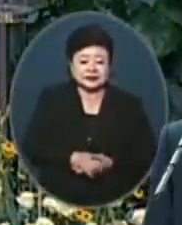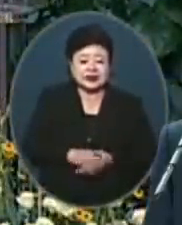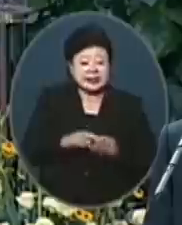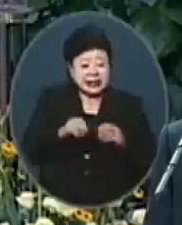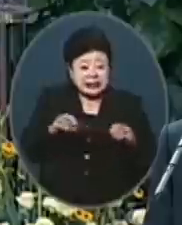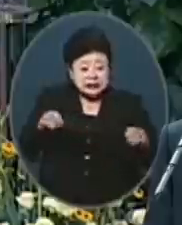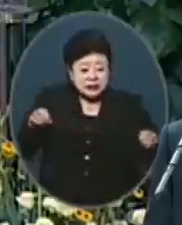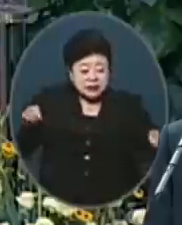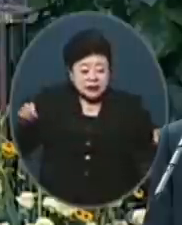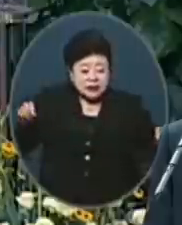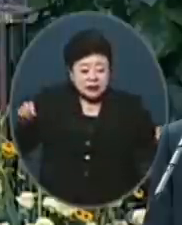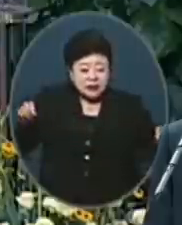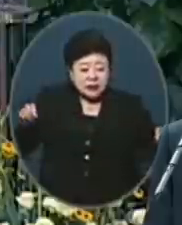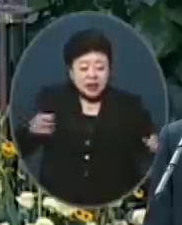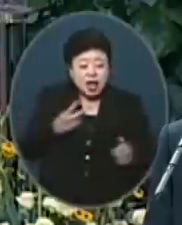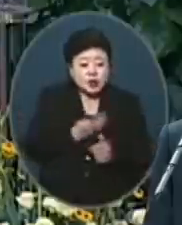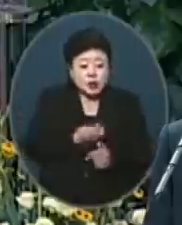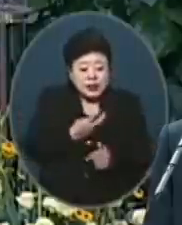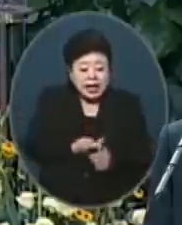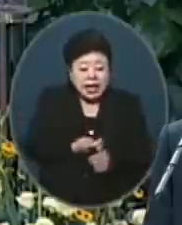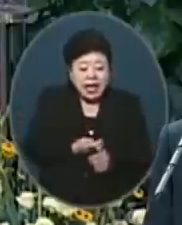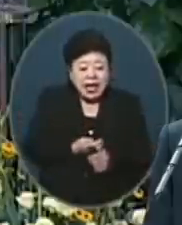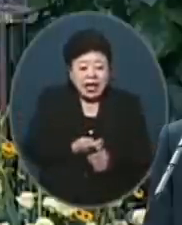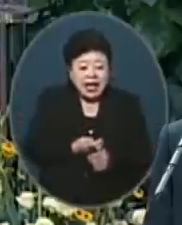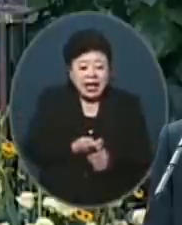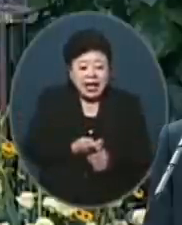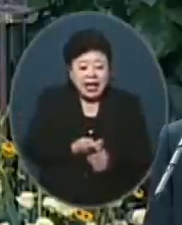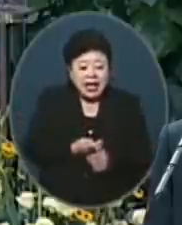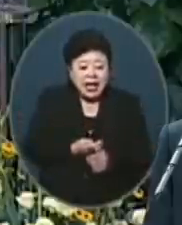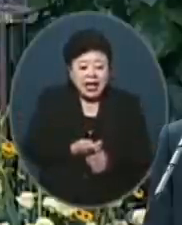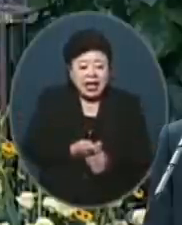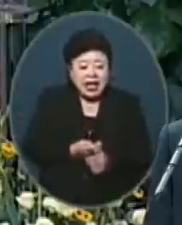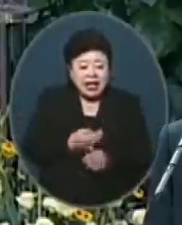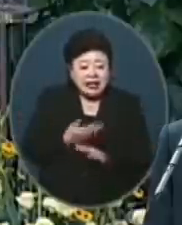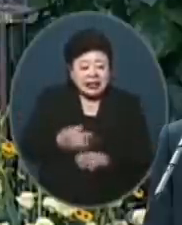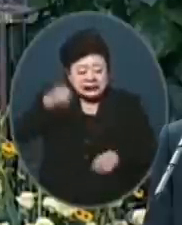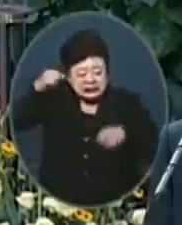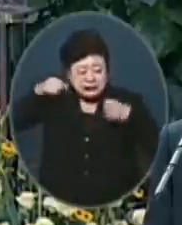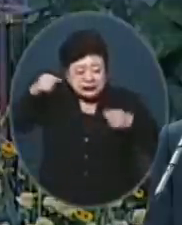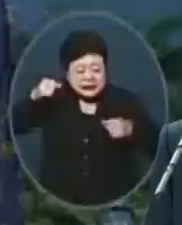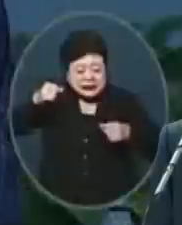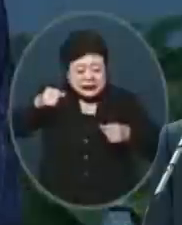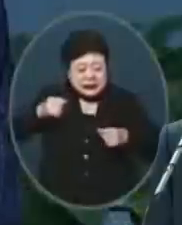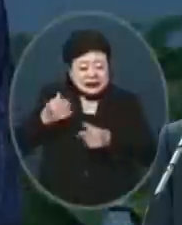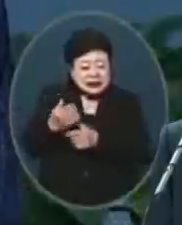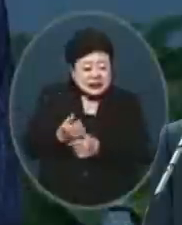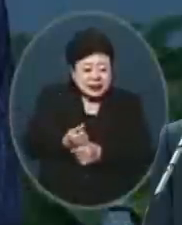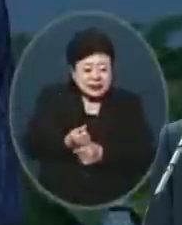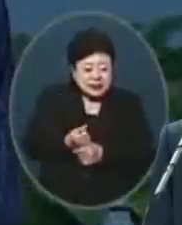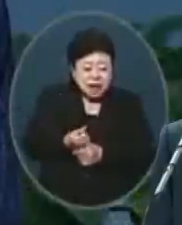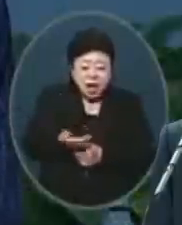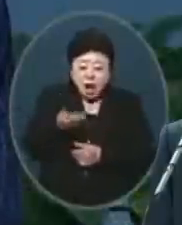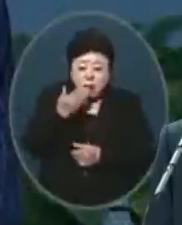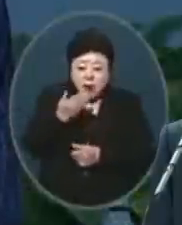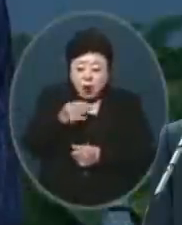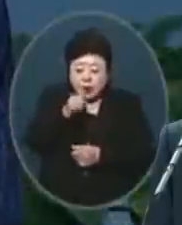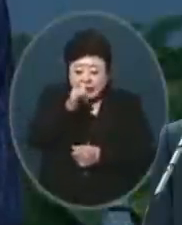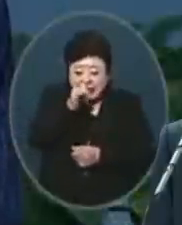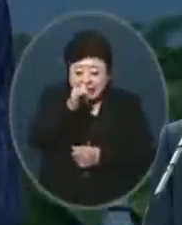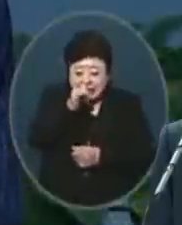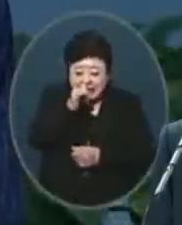땅에서 토끼나 노루새끼나 이런 것을 잡아서 먹고 있다가